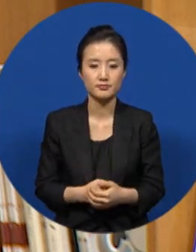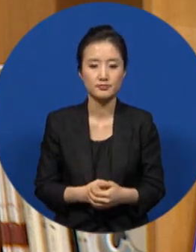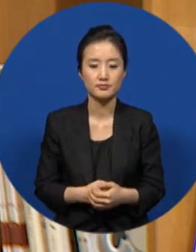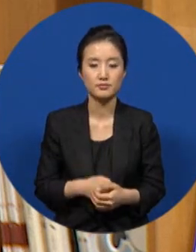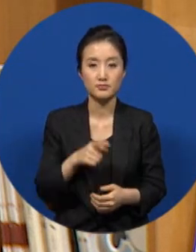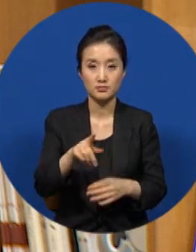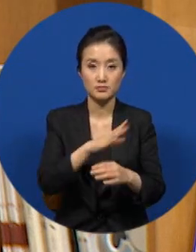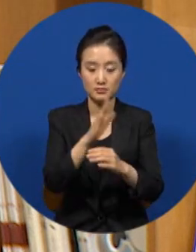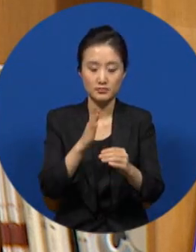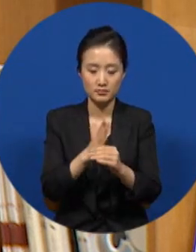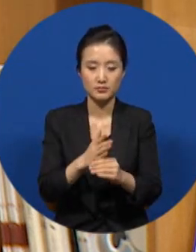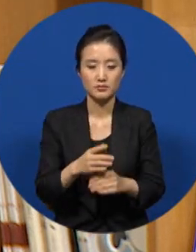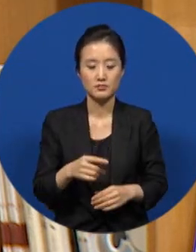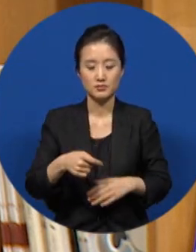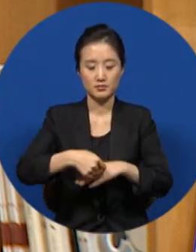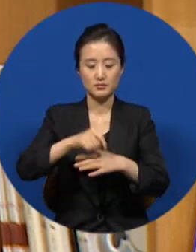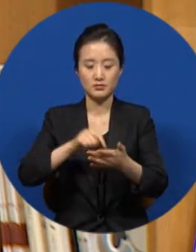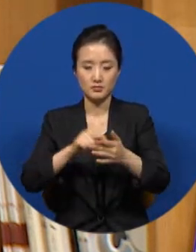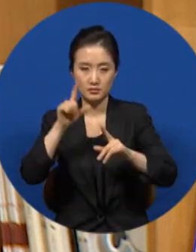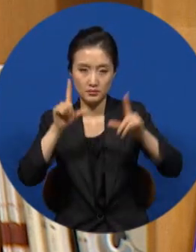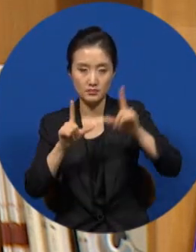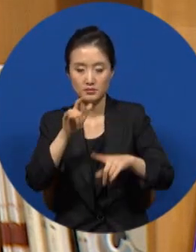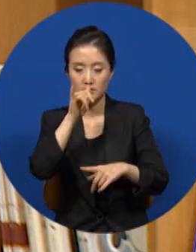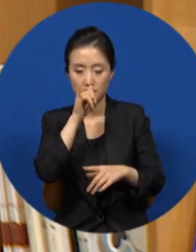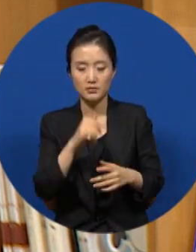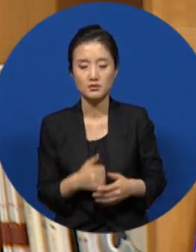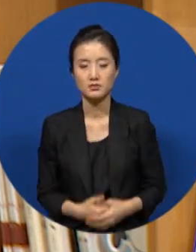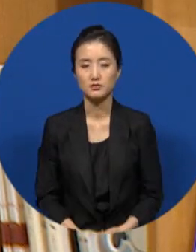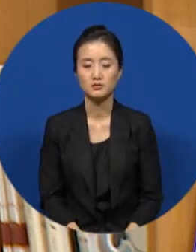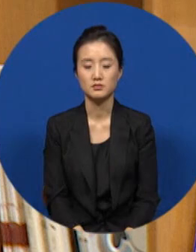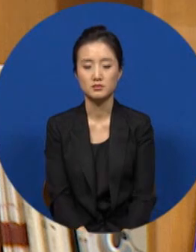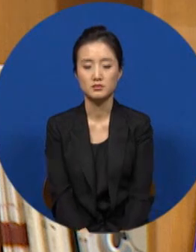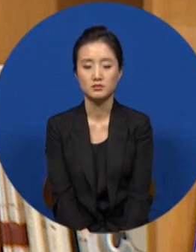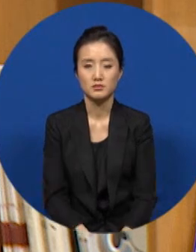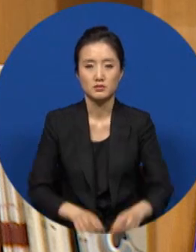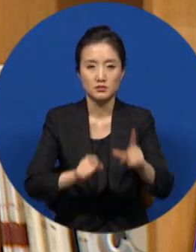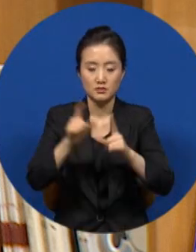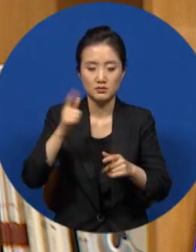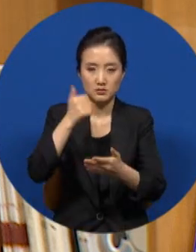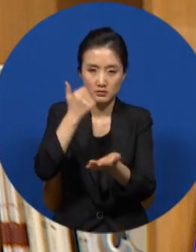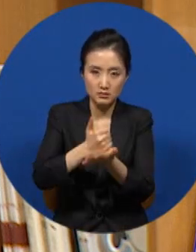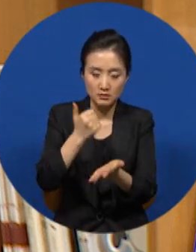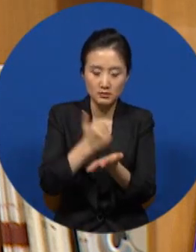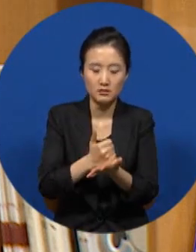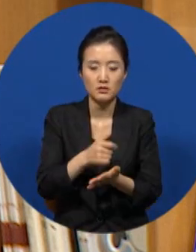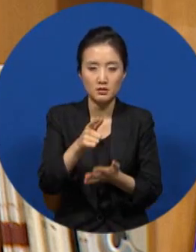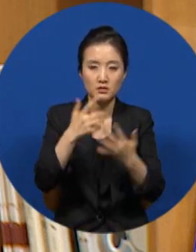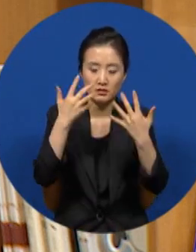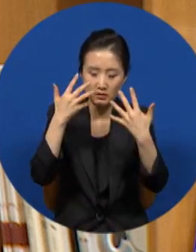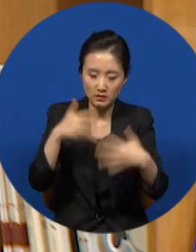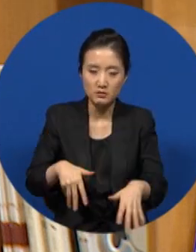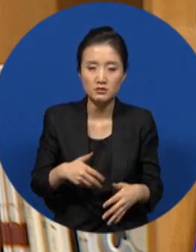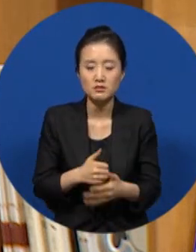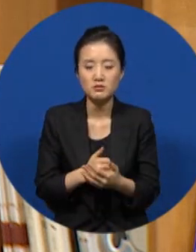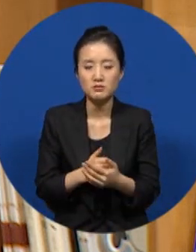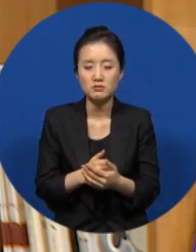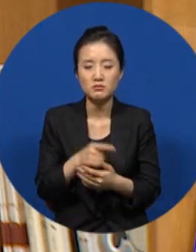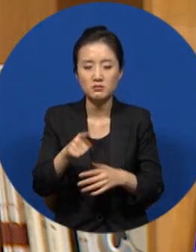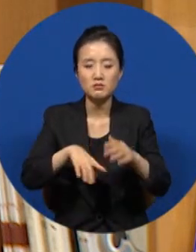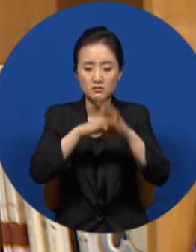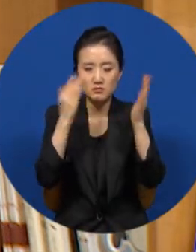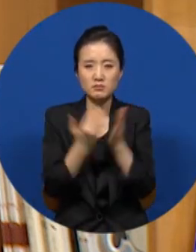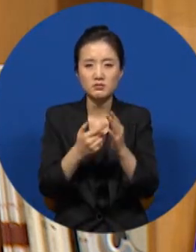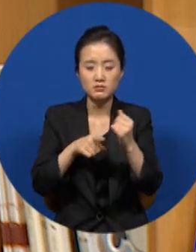심상이 있다는 거예요. 그러니까 마음을 곱게 쓰는 거죠. 마음 곱게 쓰는 것이 이제 대부분 칭찬하게 되는 거고 기분을 좋게 하고 그런 거죠.